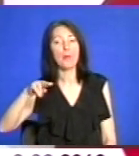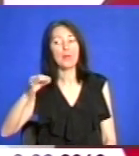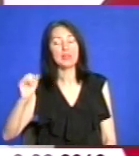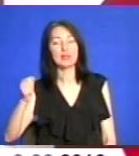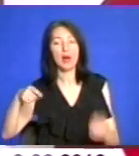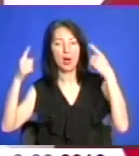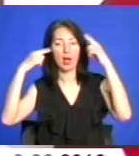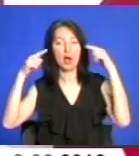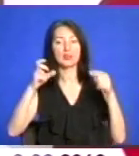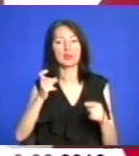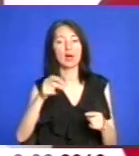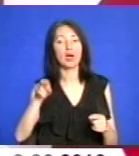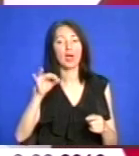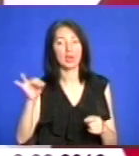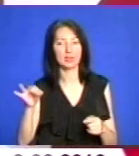Хайді.